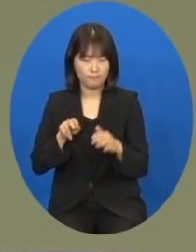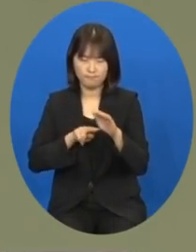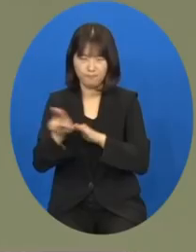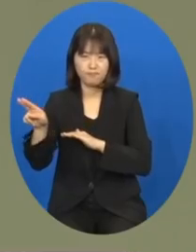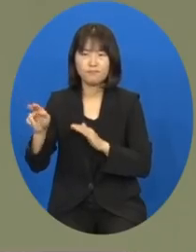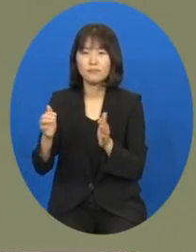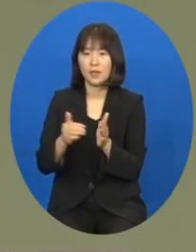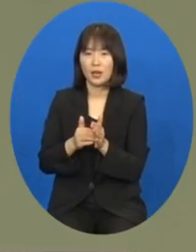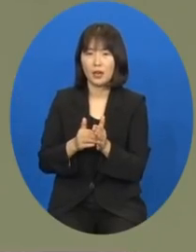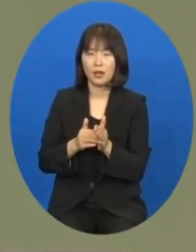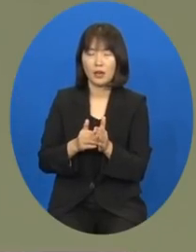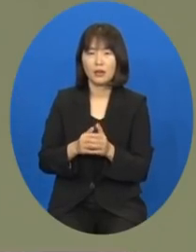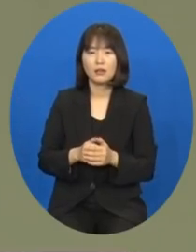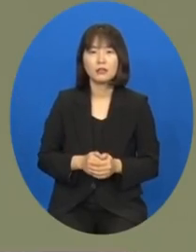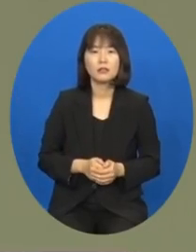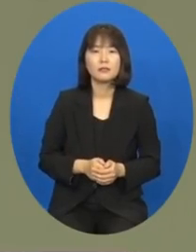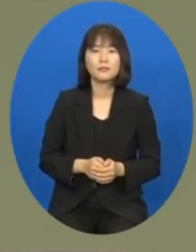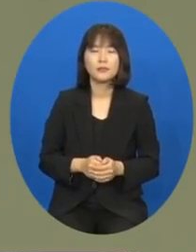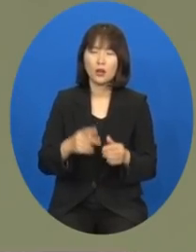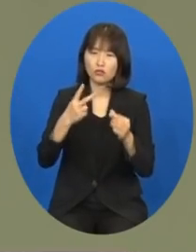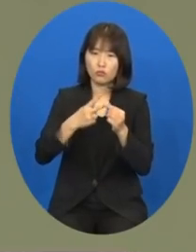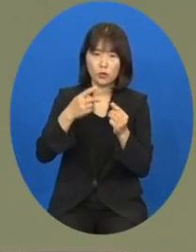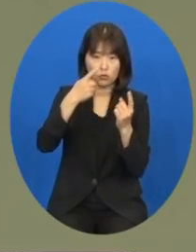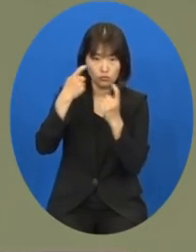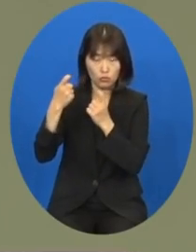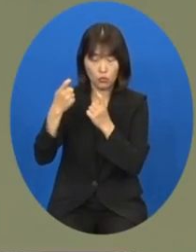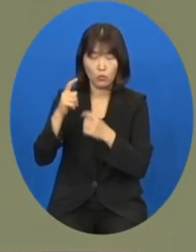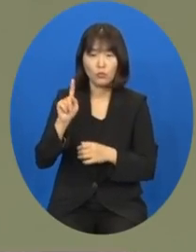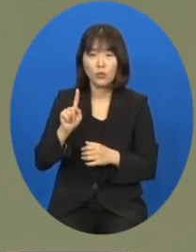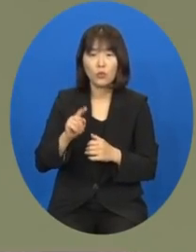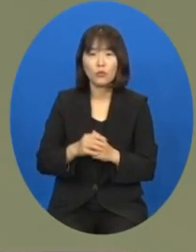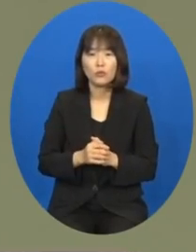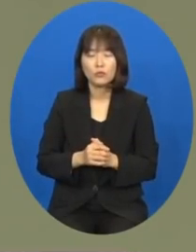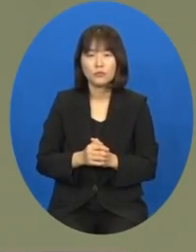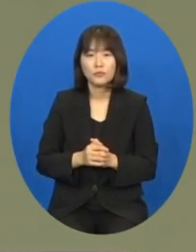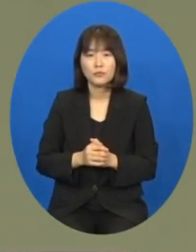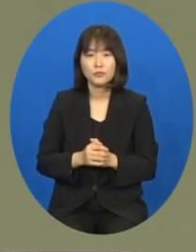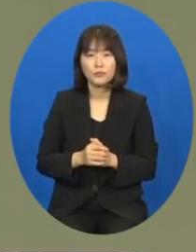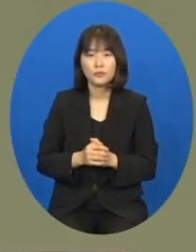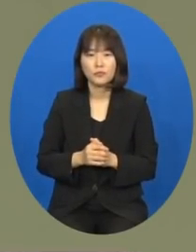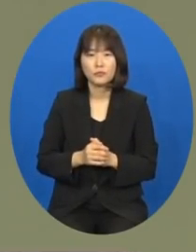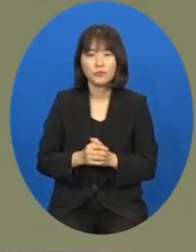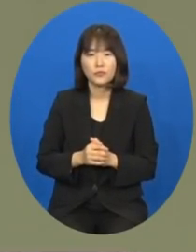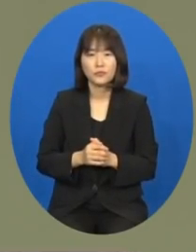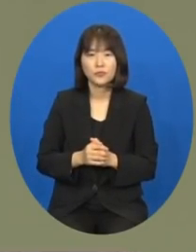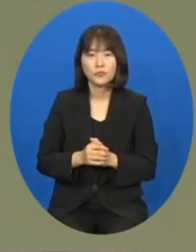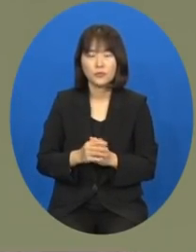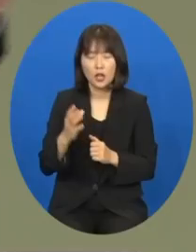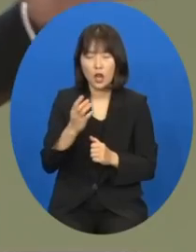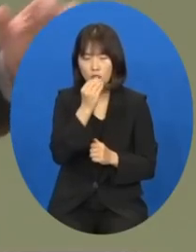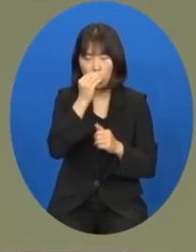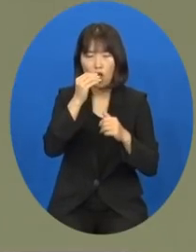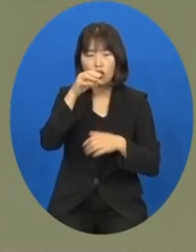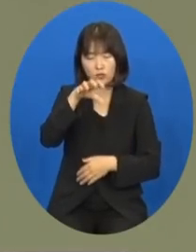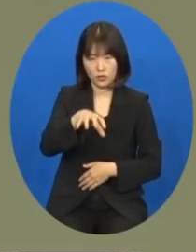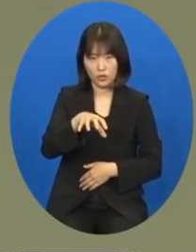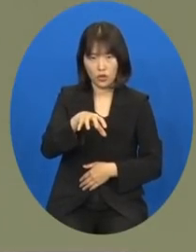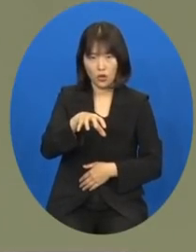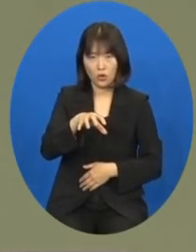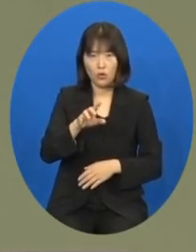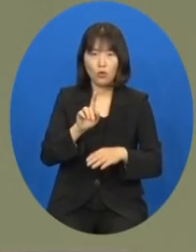두번째 요괴가 만나는 거 아닙니까 그것도 마찬가지죠 종 그 성장의 꼭대기 위해서 종교 걸 세상을 보여주는